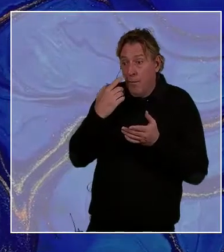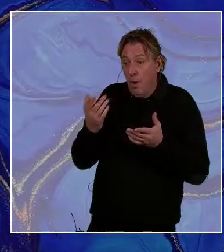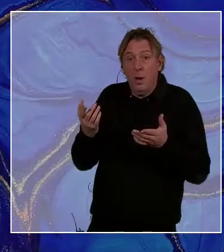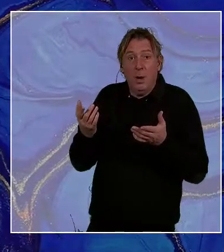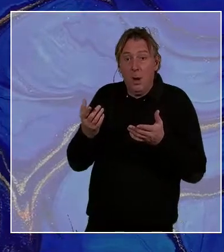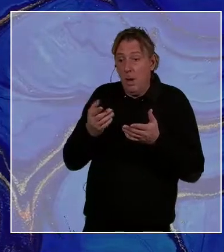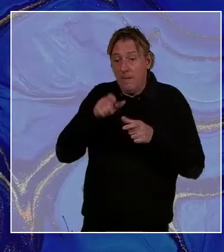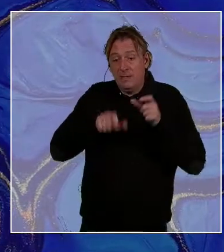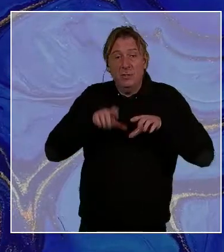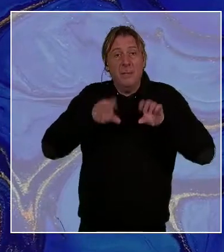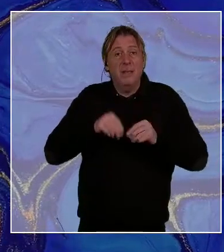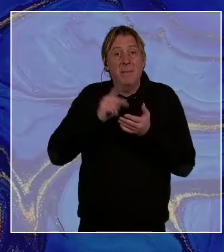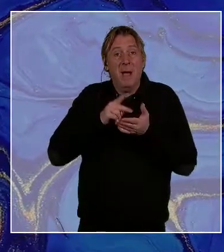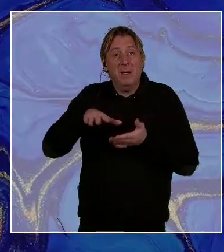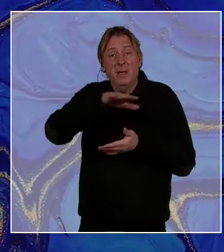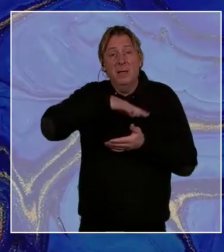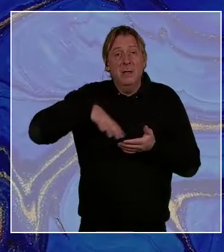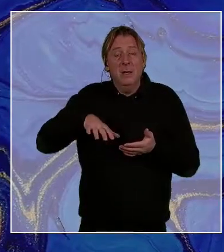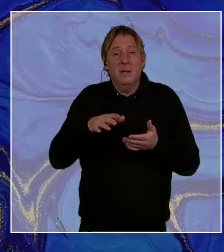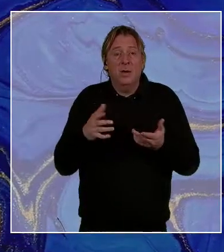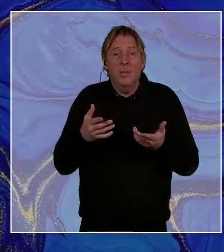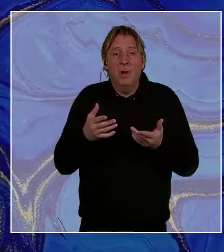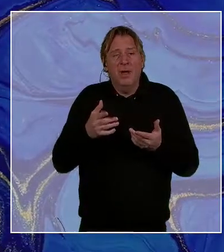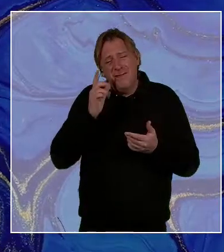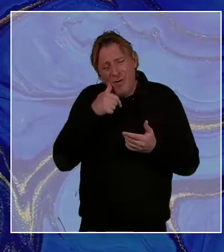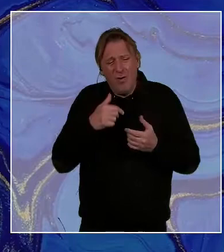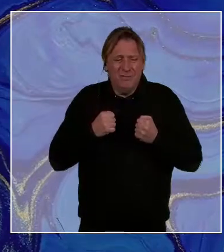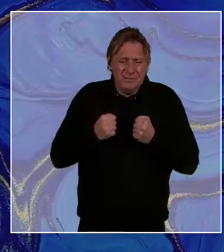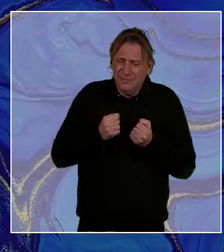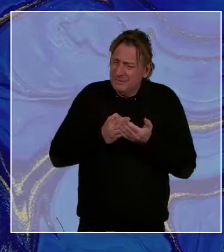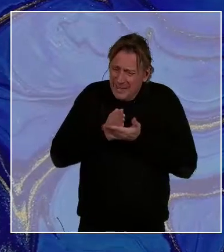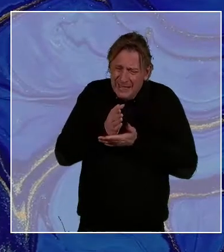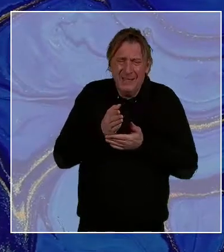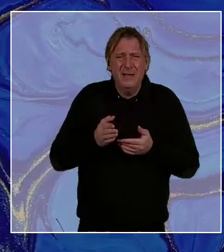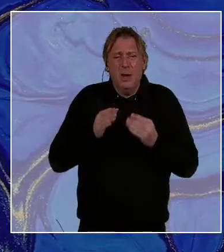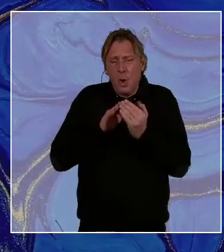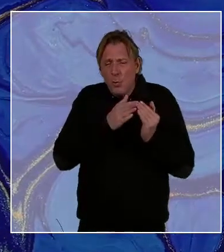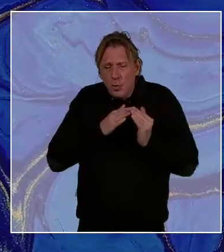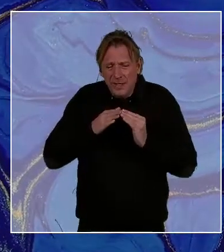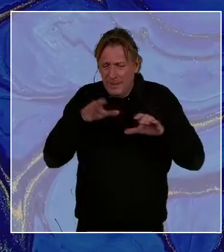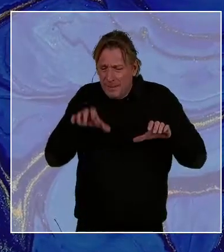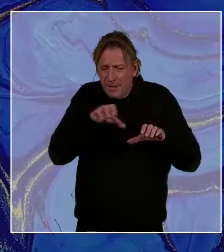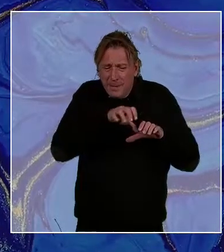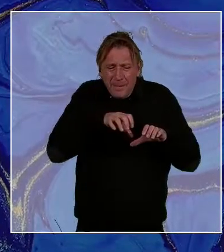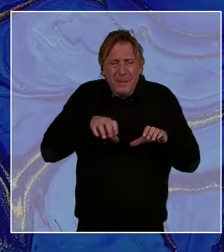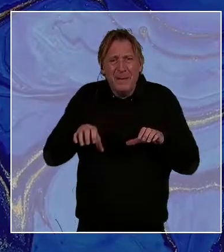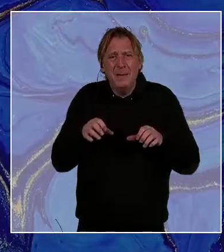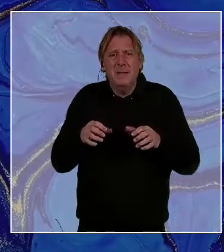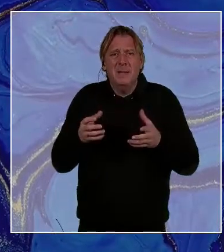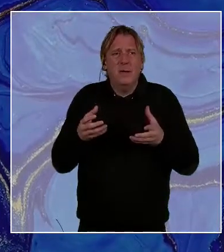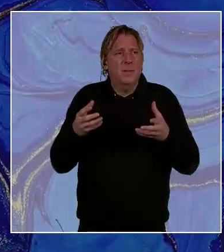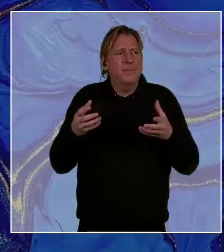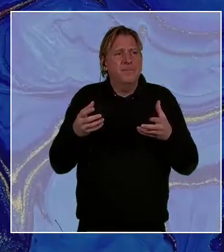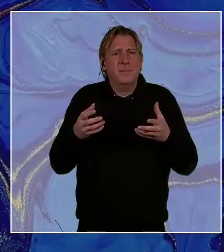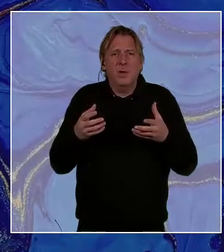vivent à Paris sont les premiers acteurs de cette résilience. Les communautés ont peut-être amorti un